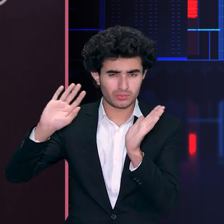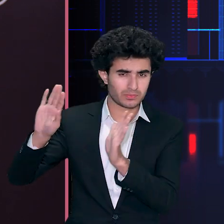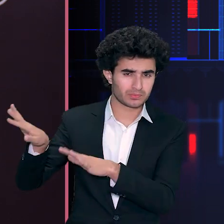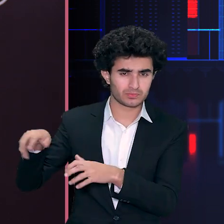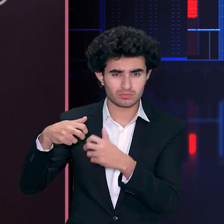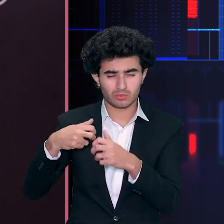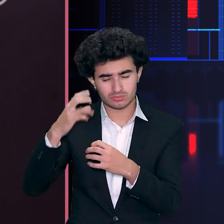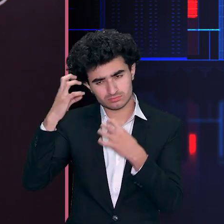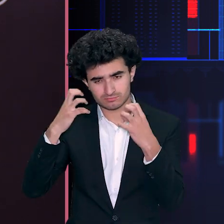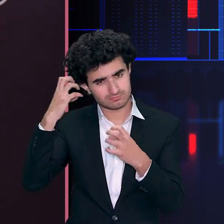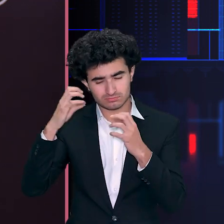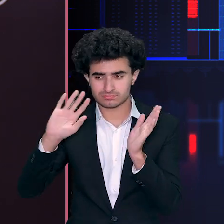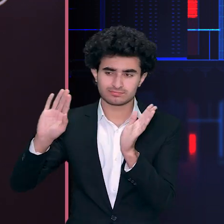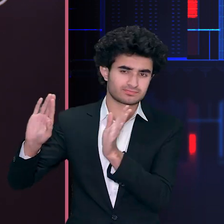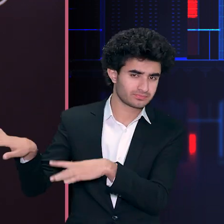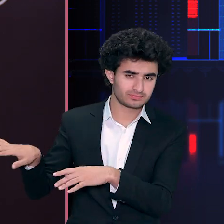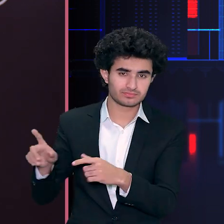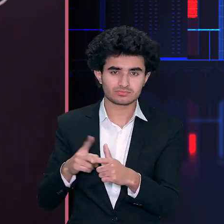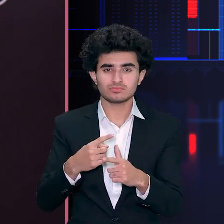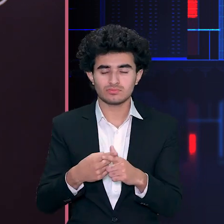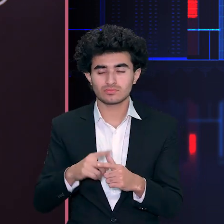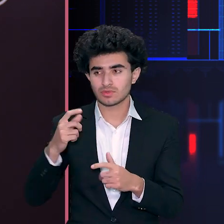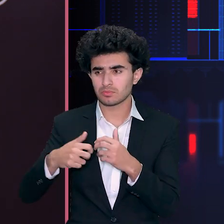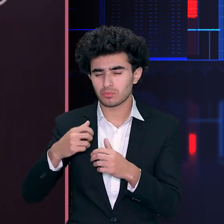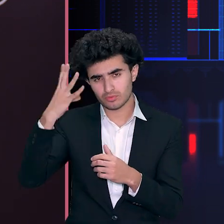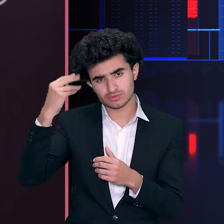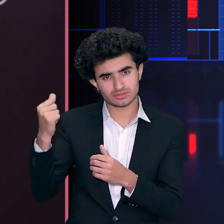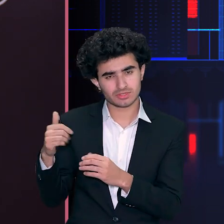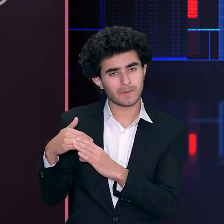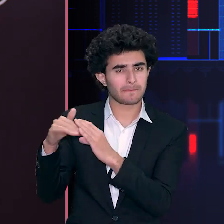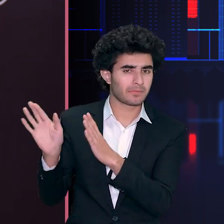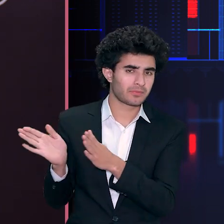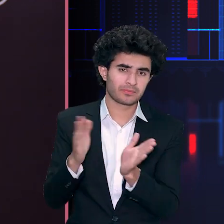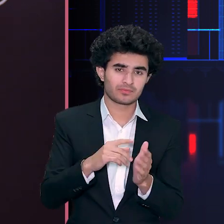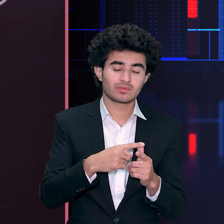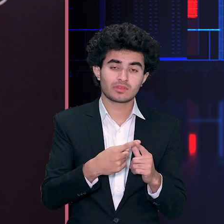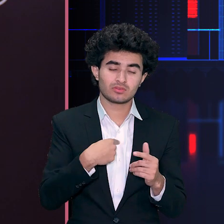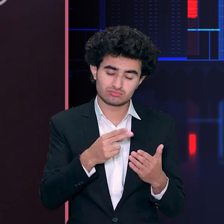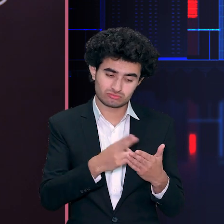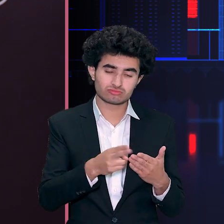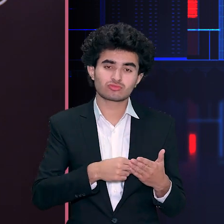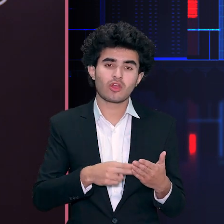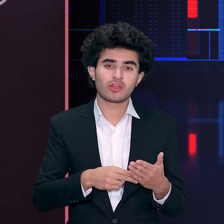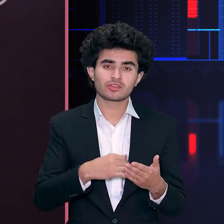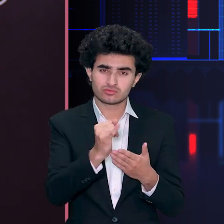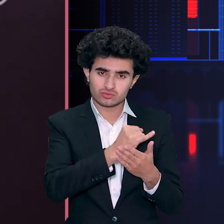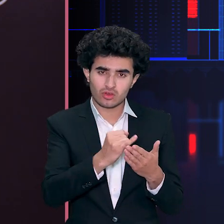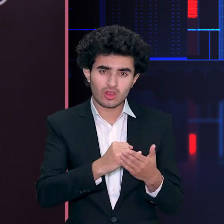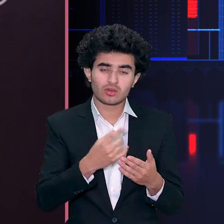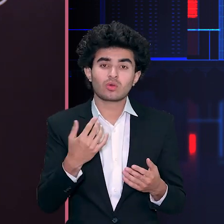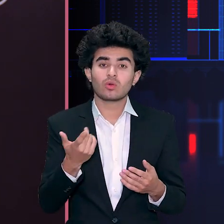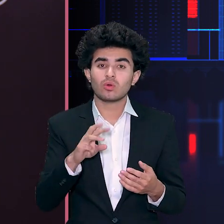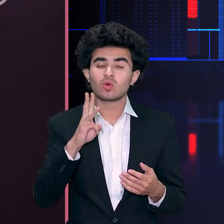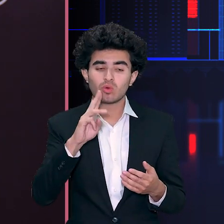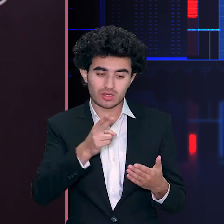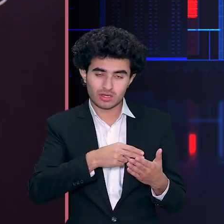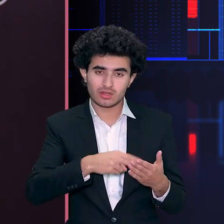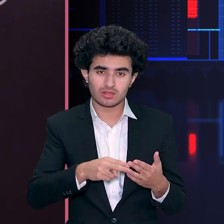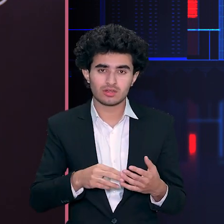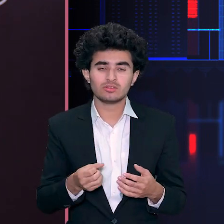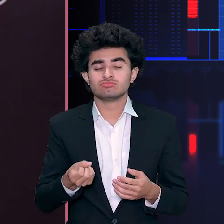تھا. تو میں کیا کرتا تھا اپنے آپ کو، تب بھی میں ان چیزوں سے بھاگنے کے لیے، اپنے آپ کو اسکپ کرنے کے لیے